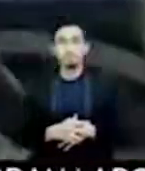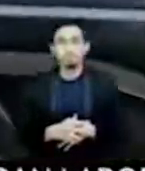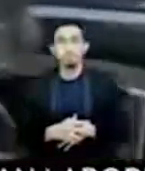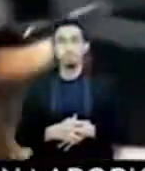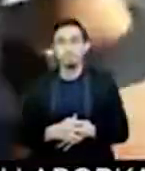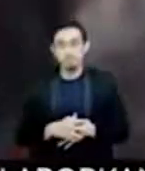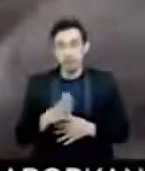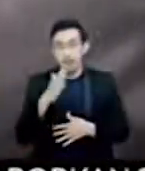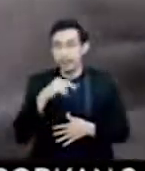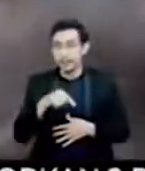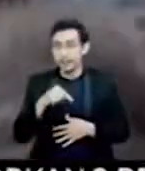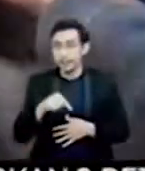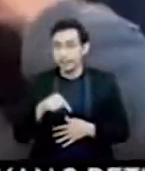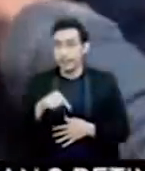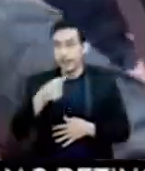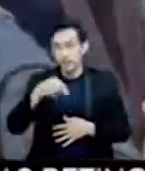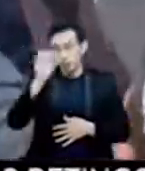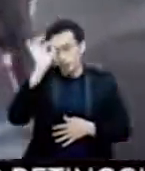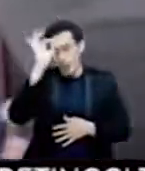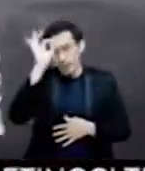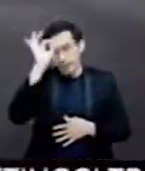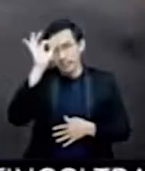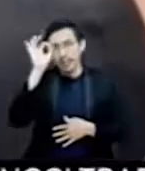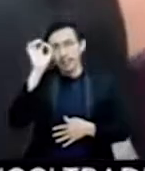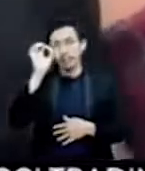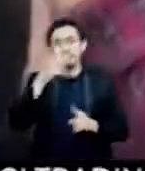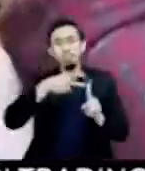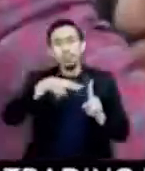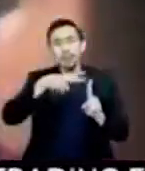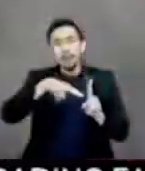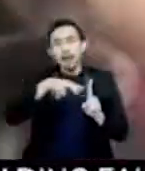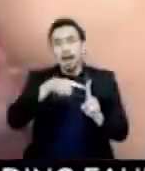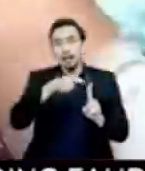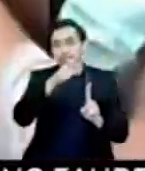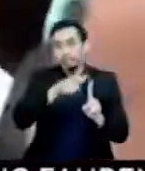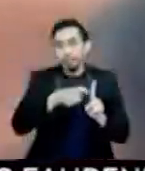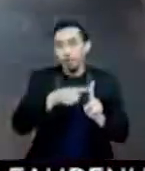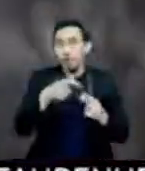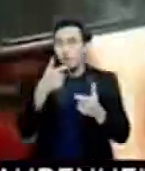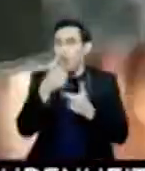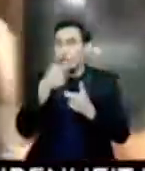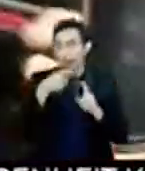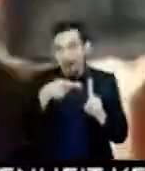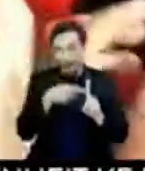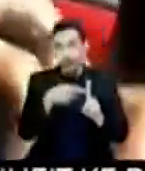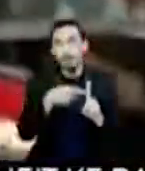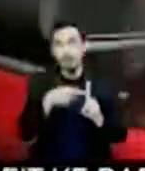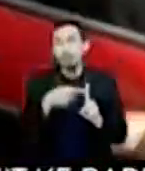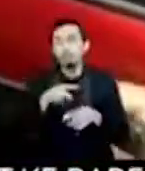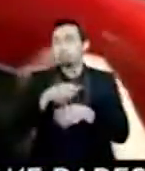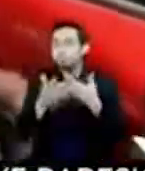ini Polda Metro Jaya akan memeriksa komika Marcel Widianto terkait dengan keterlibatan